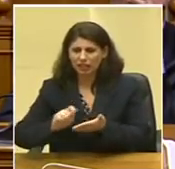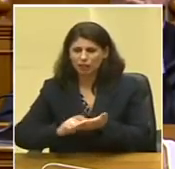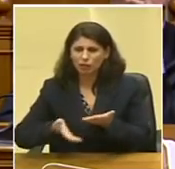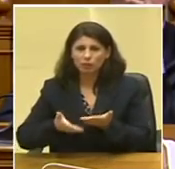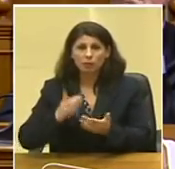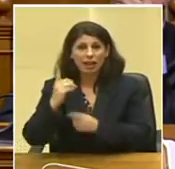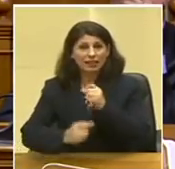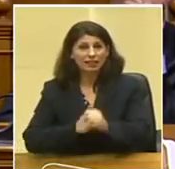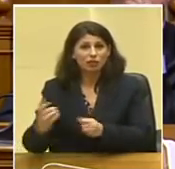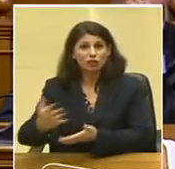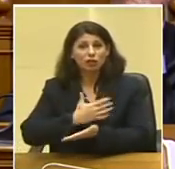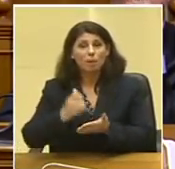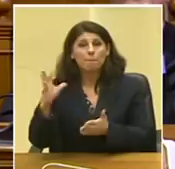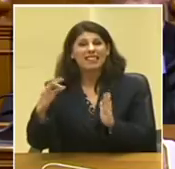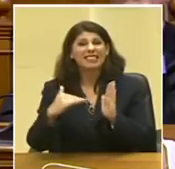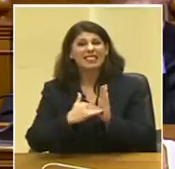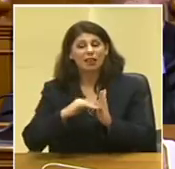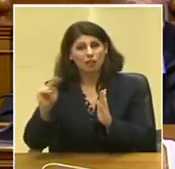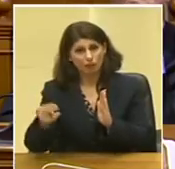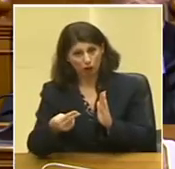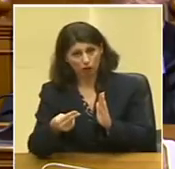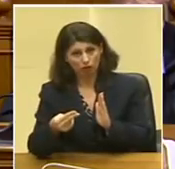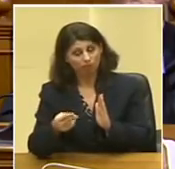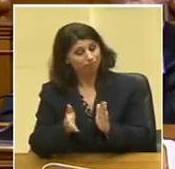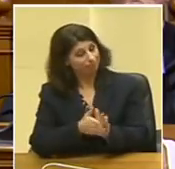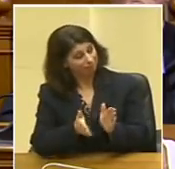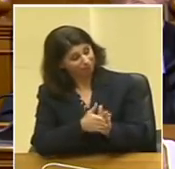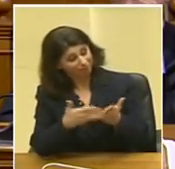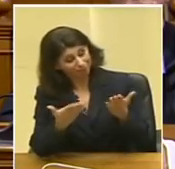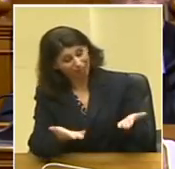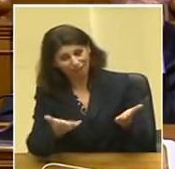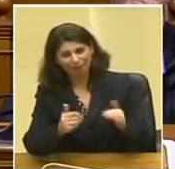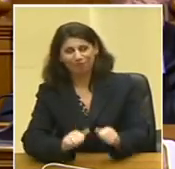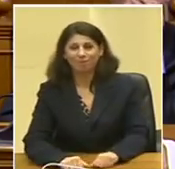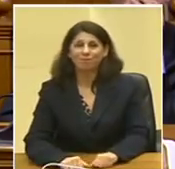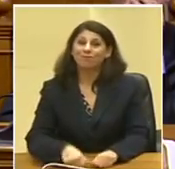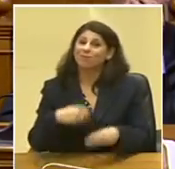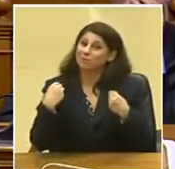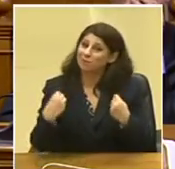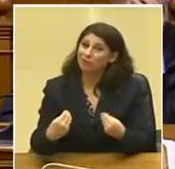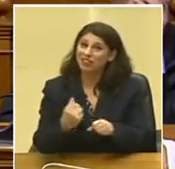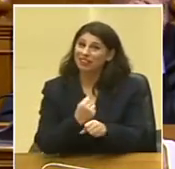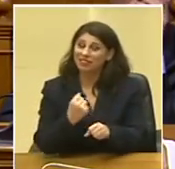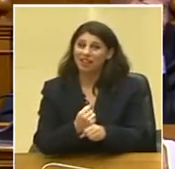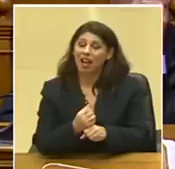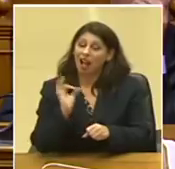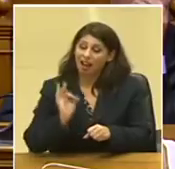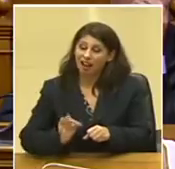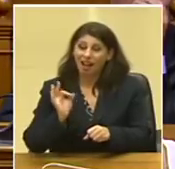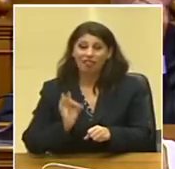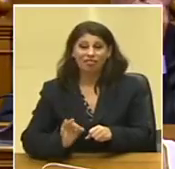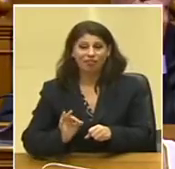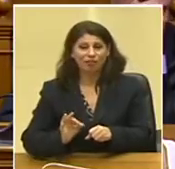με ετήσιο τζίρο 50.000 ευρώ. Μπράβο ρε παιδιά, Πολύ καλή δουλειά αυτή. Για κάθε ρουσφέτη 50.000